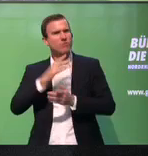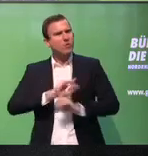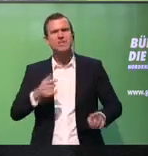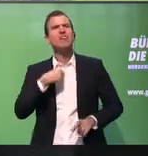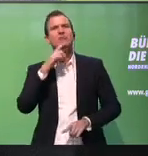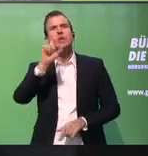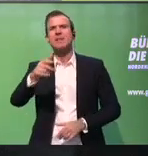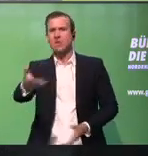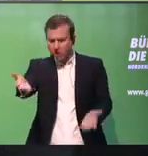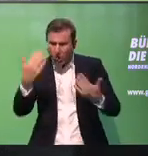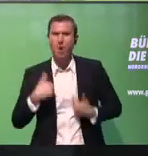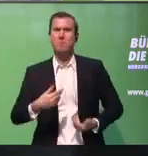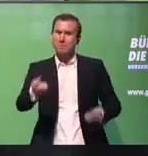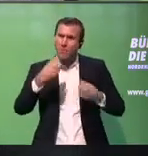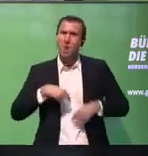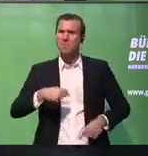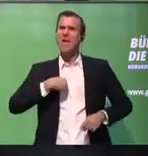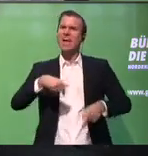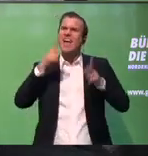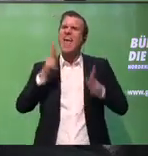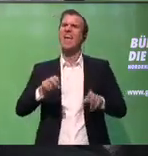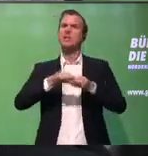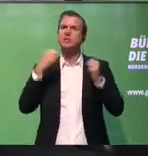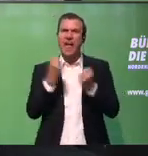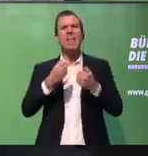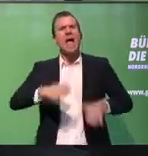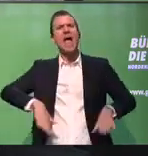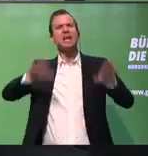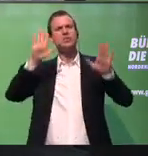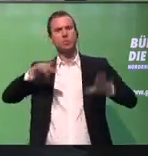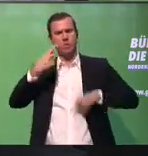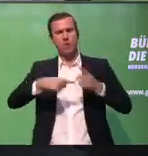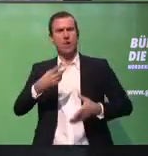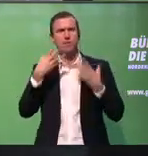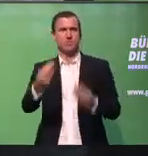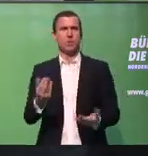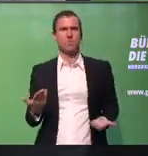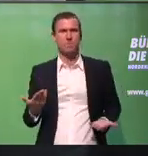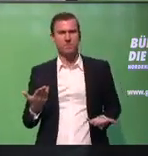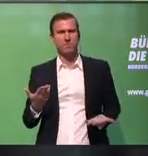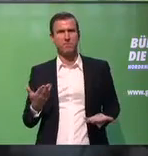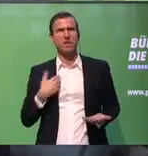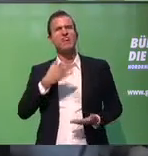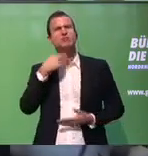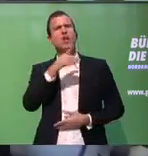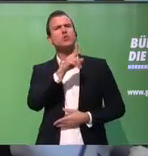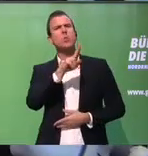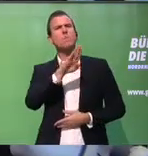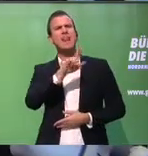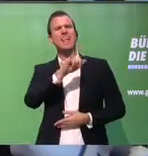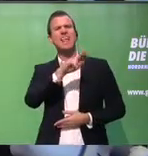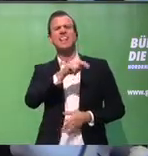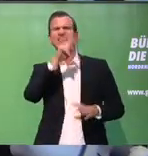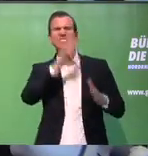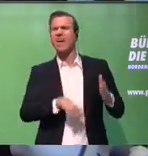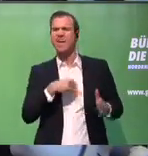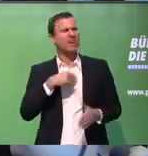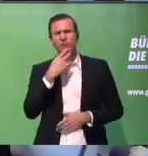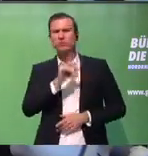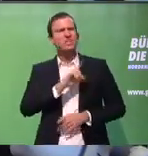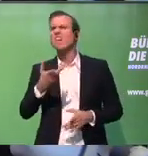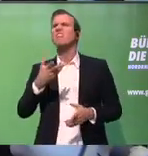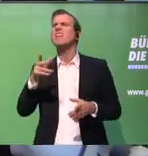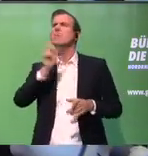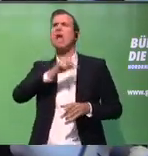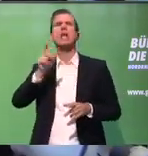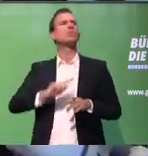Menschen Zugang zu einem rechtsstaatlichen Asylverfahren ermöglichen. Wir wollen statt Dublin II, einem unmenschlichen Verschiebebahnhof